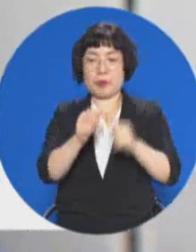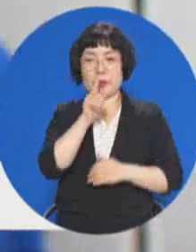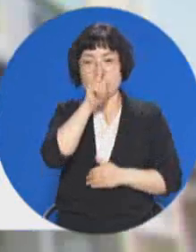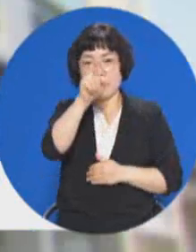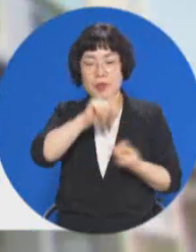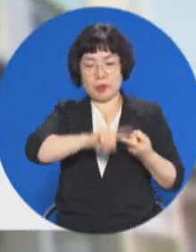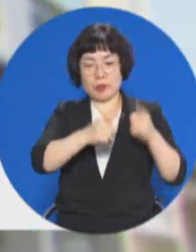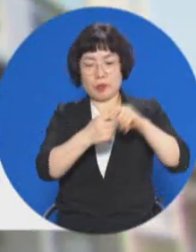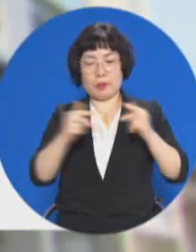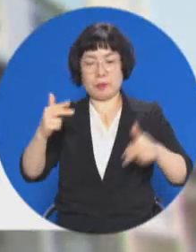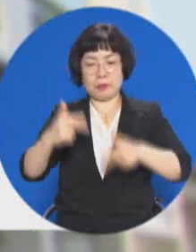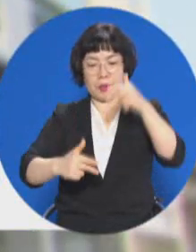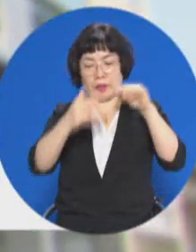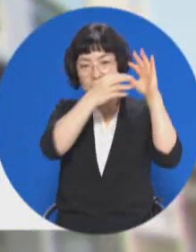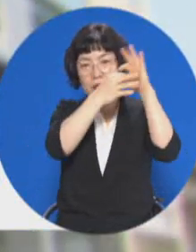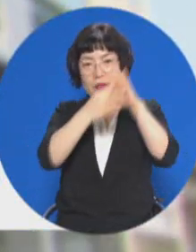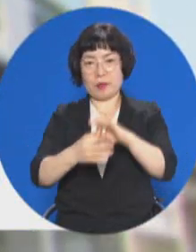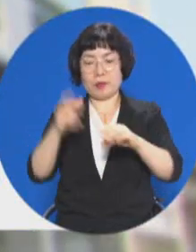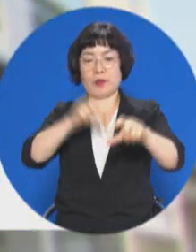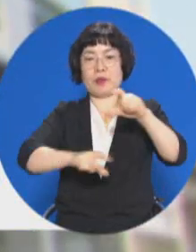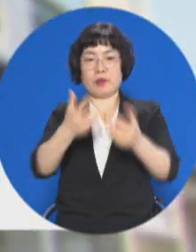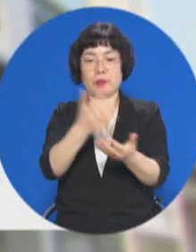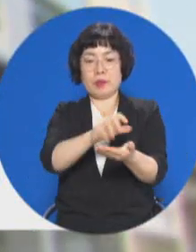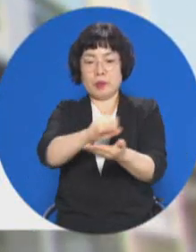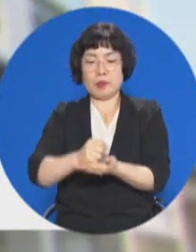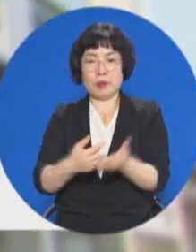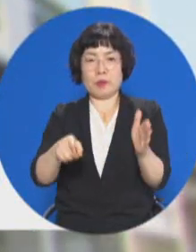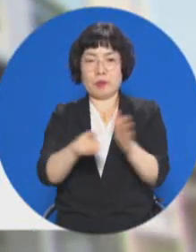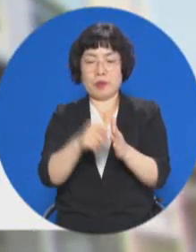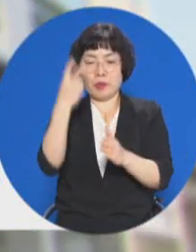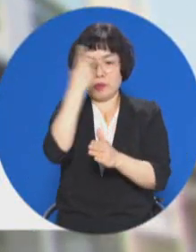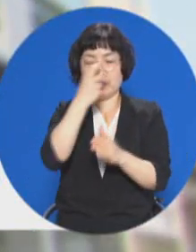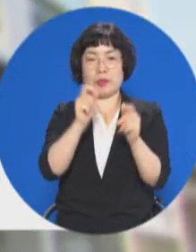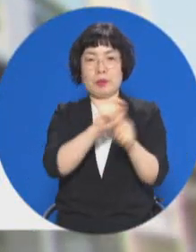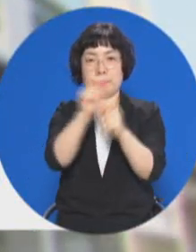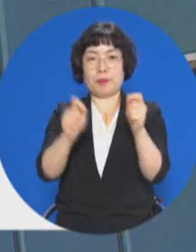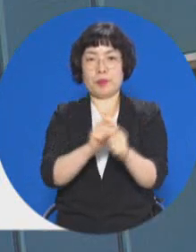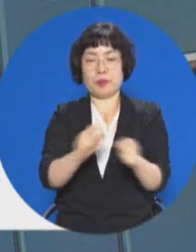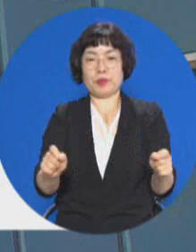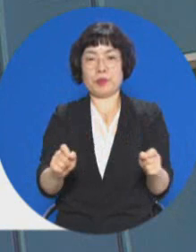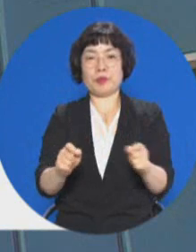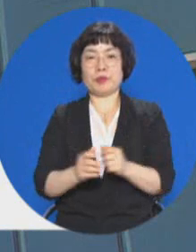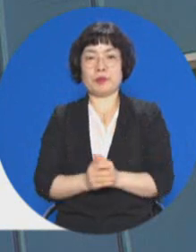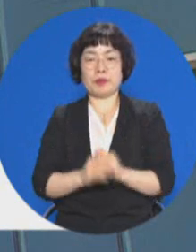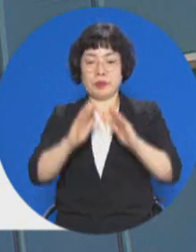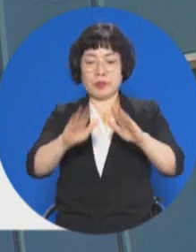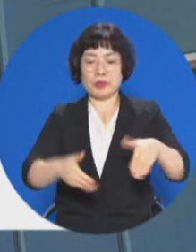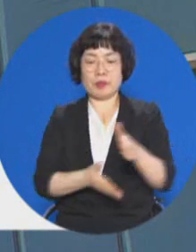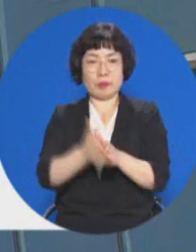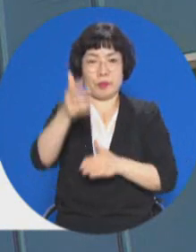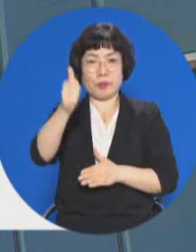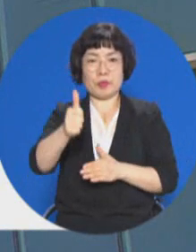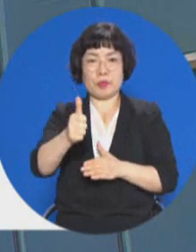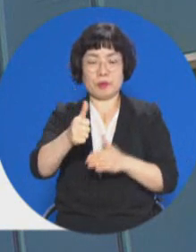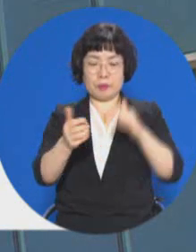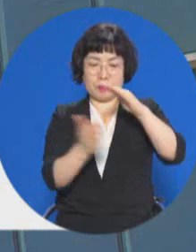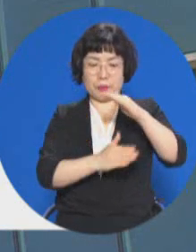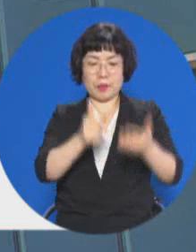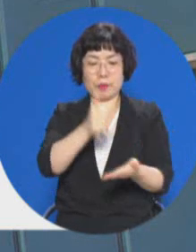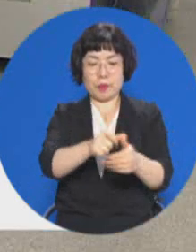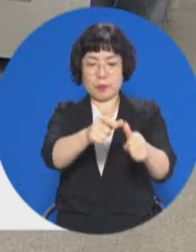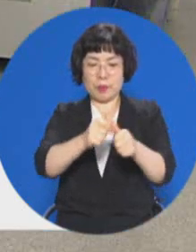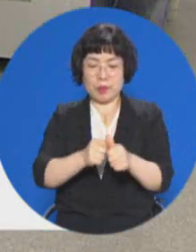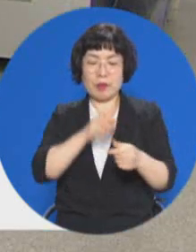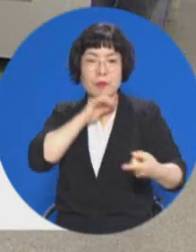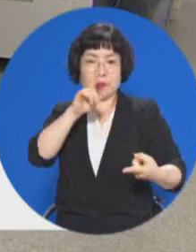고소고발로 심사에 필요한 추가 자료 확보를 위해 심사 보류하기로 했습니다. 전남도당 공관위에 따르면